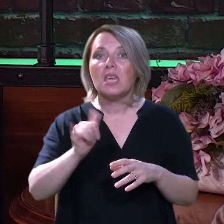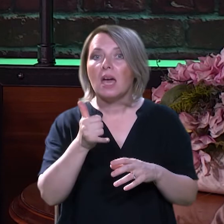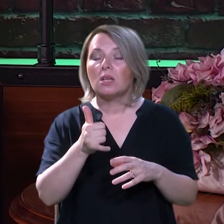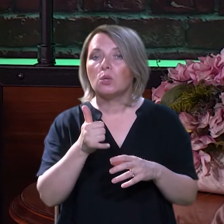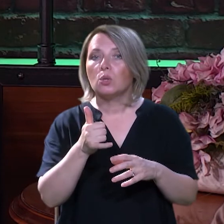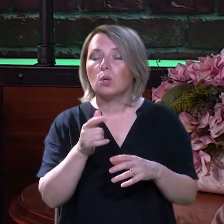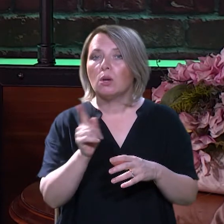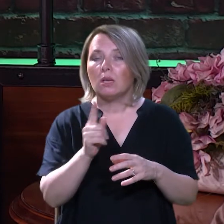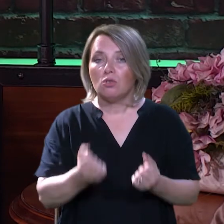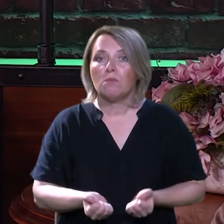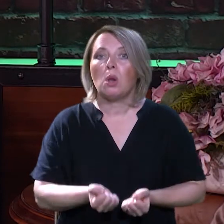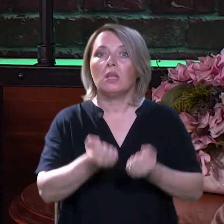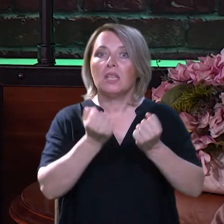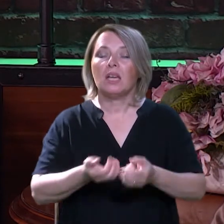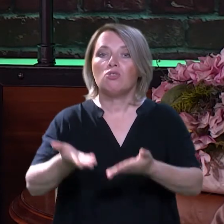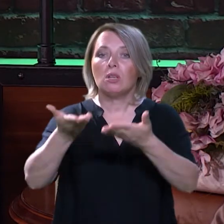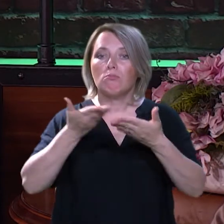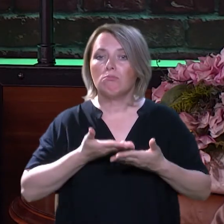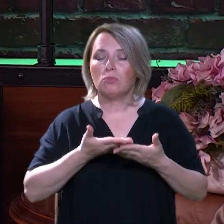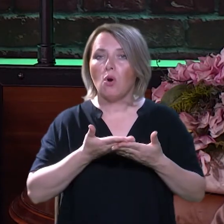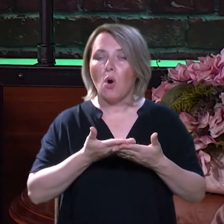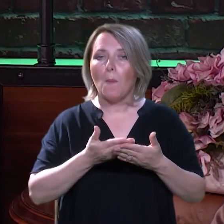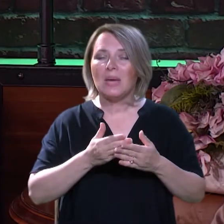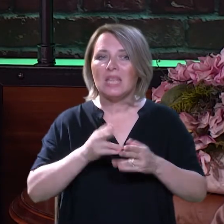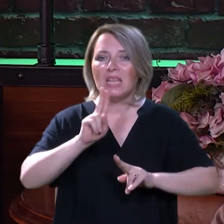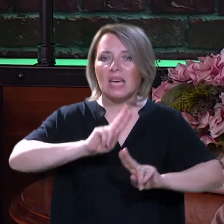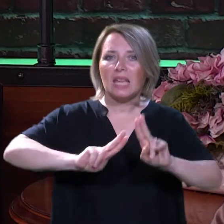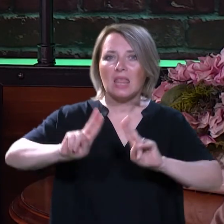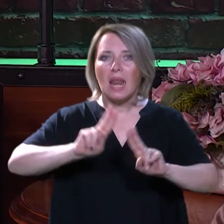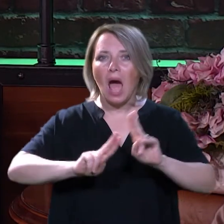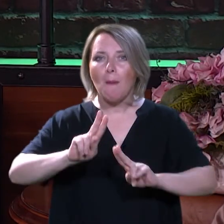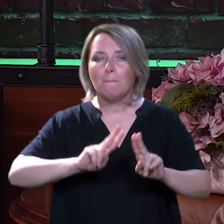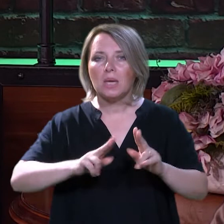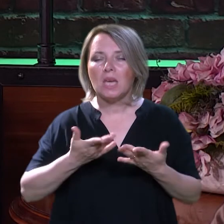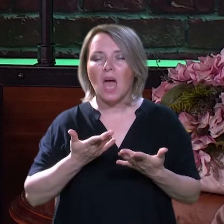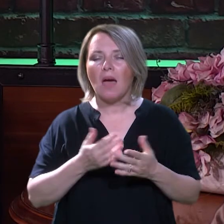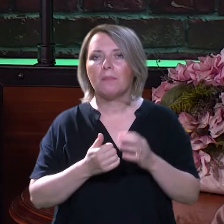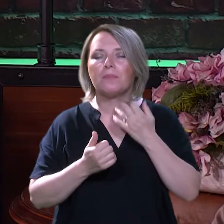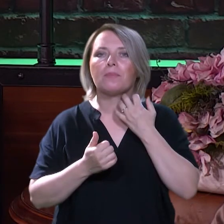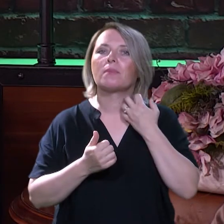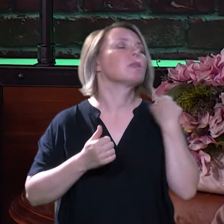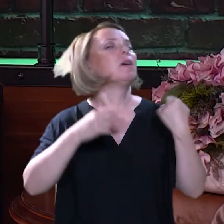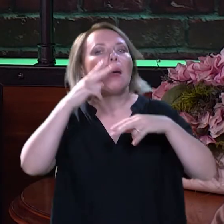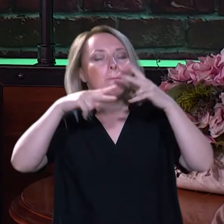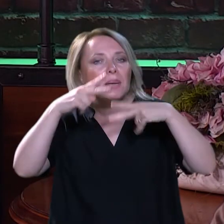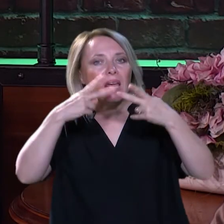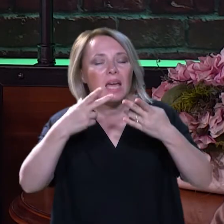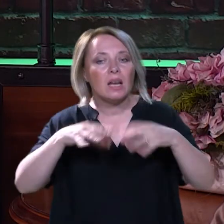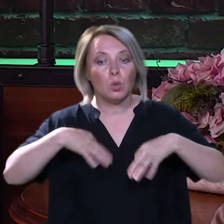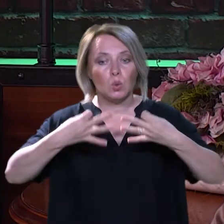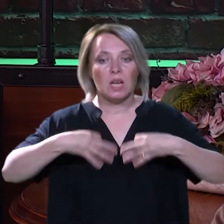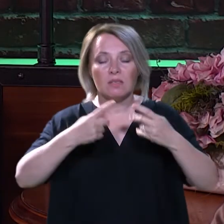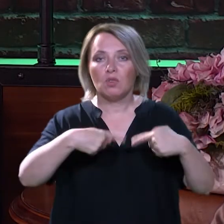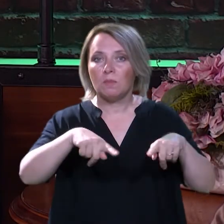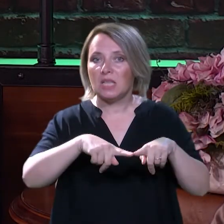su im je bilo teže doći do nekakvih tretmana, terapija, pregleda možda u